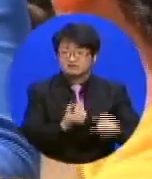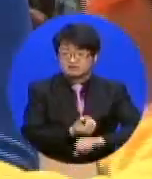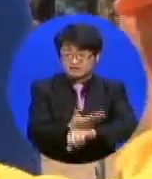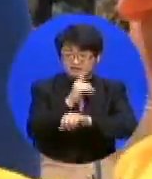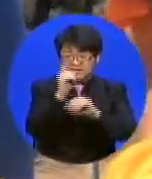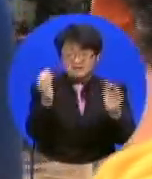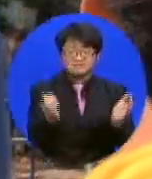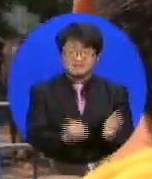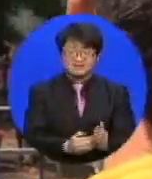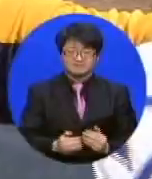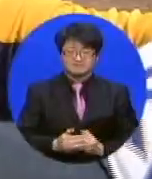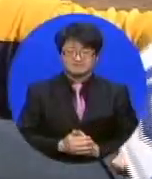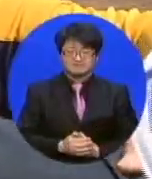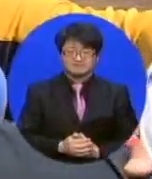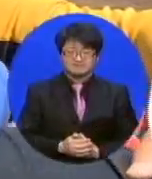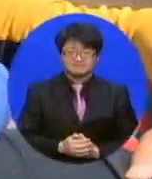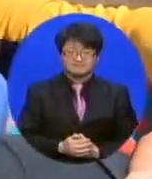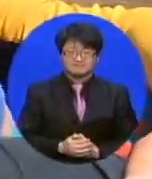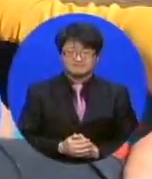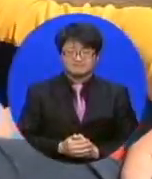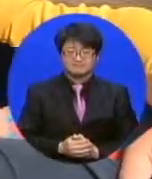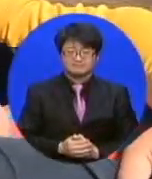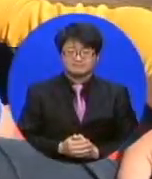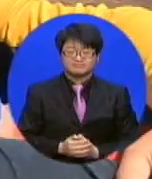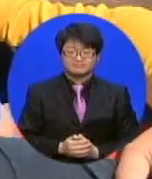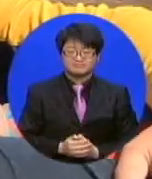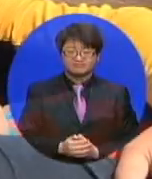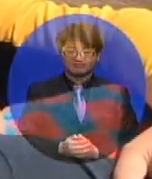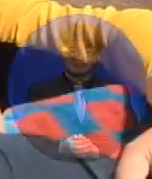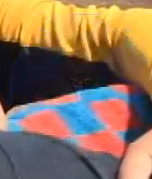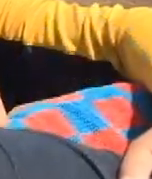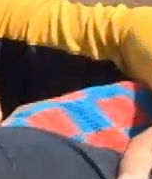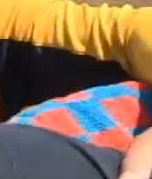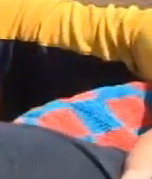전하겠다고 약속했습니다. 복지TV 뉴스 정유림입니다.